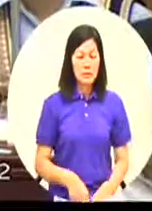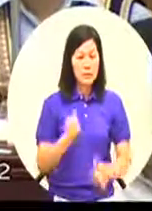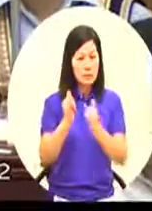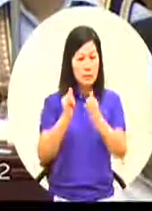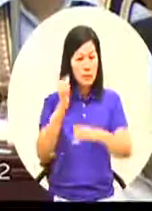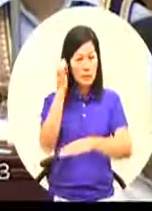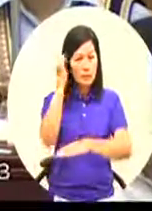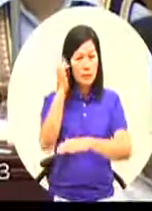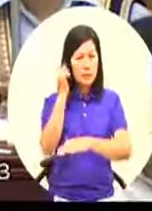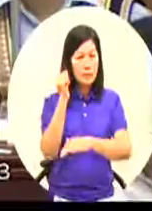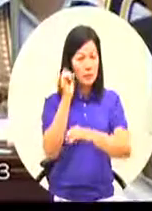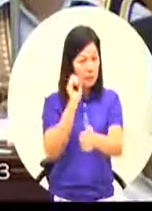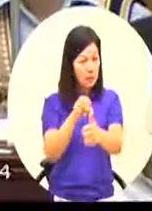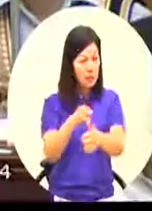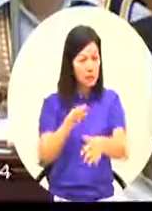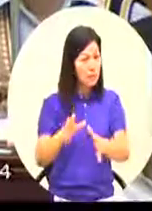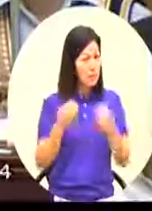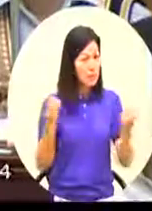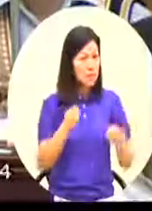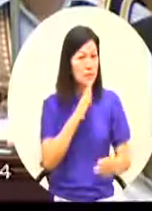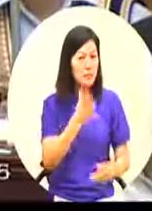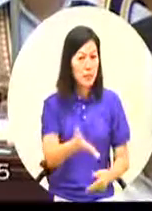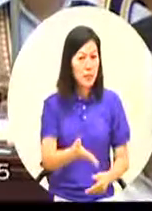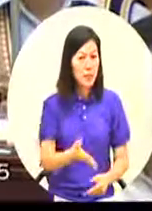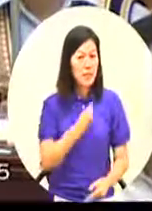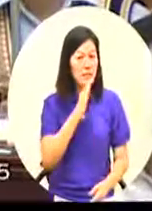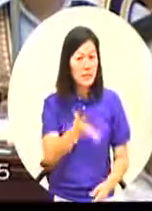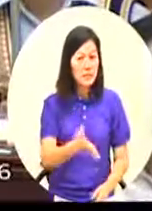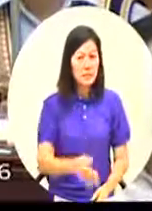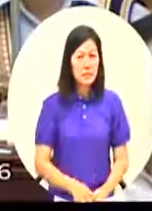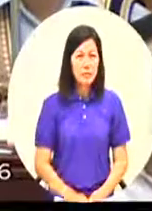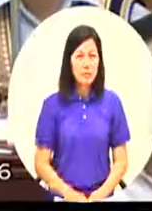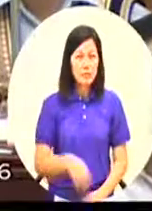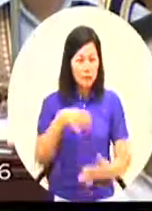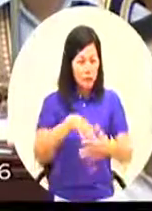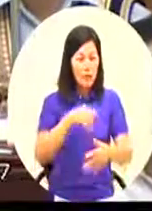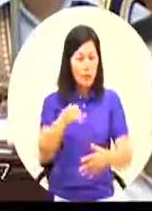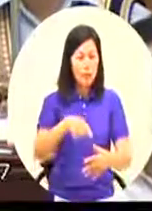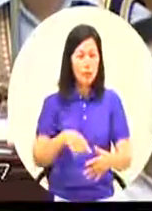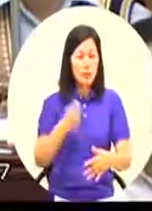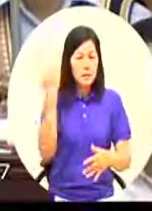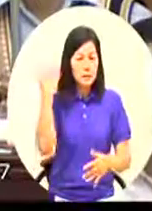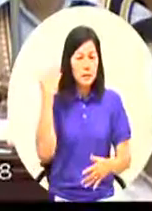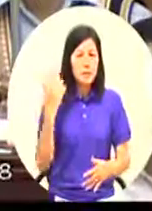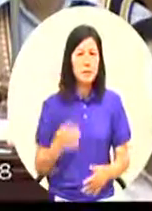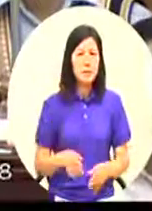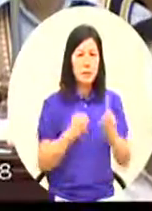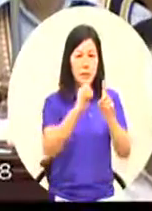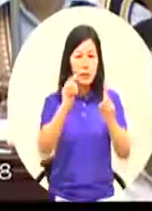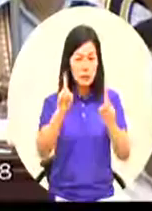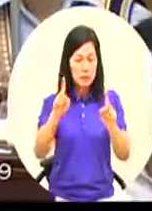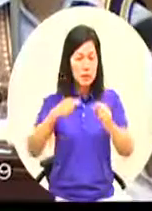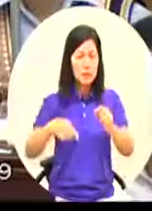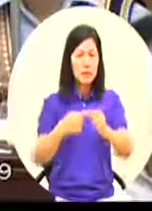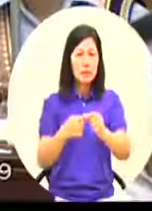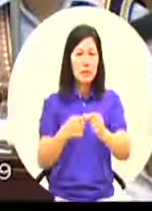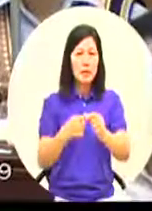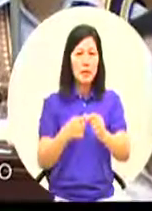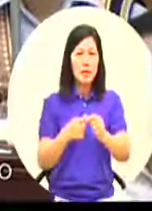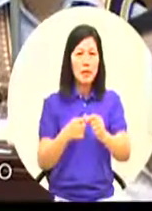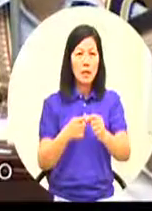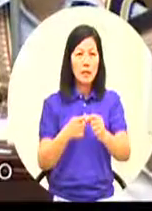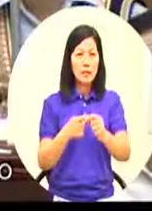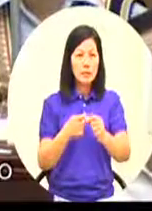对啊，是不是？ 几个 是不是？ 对哦，我们当时是在101年 十二